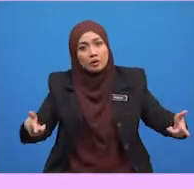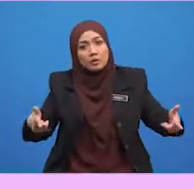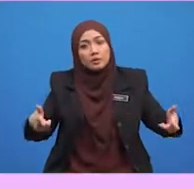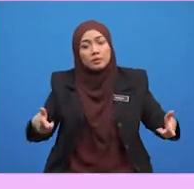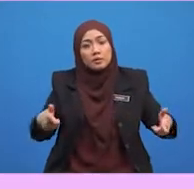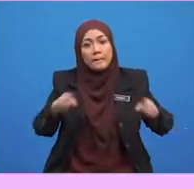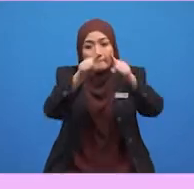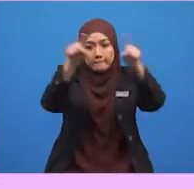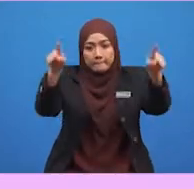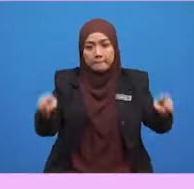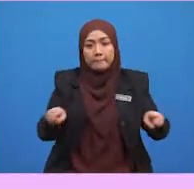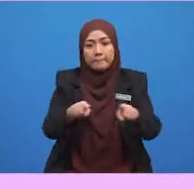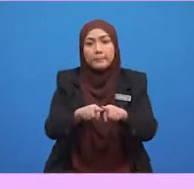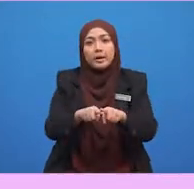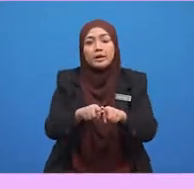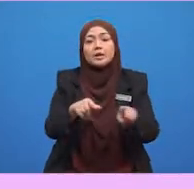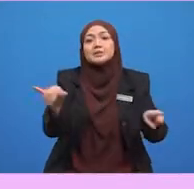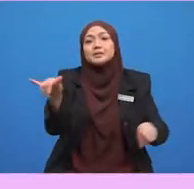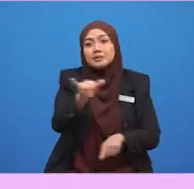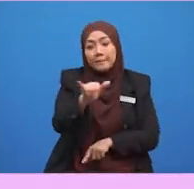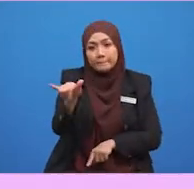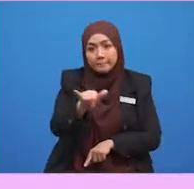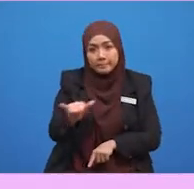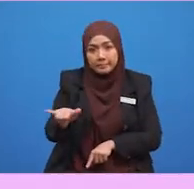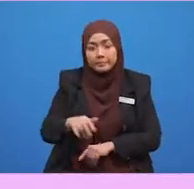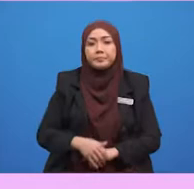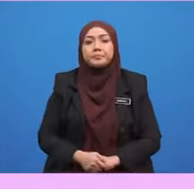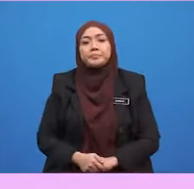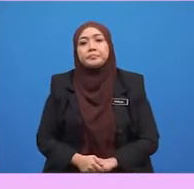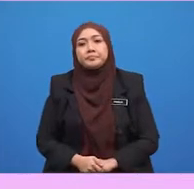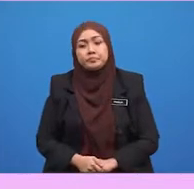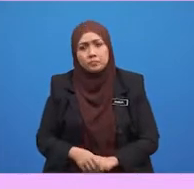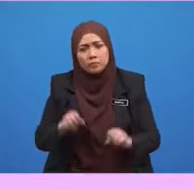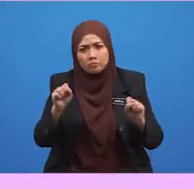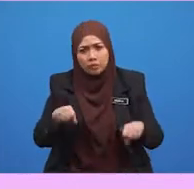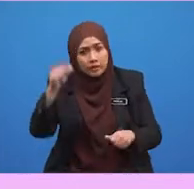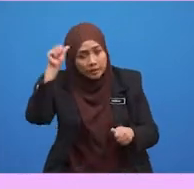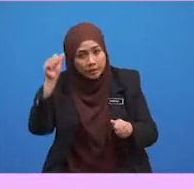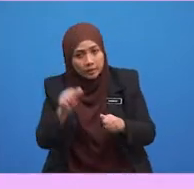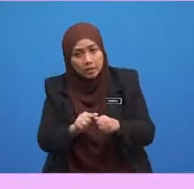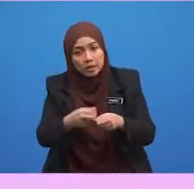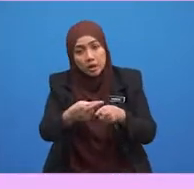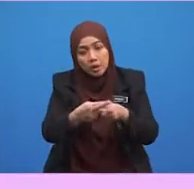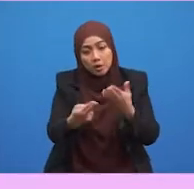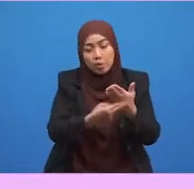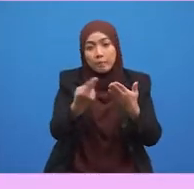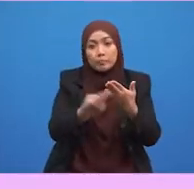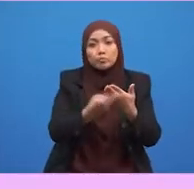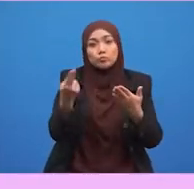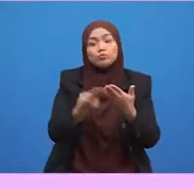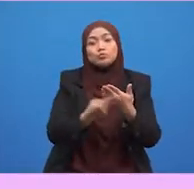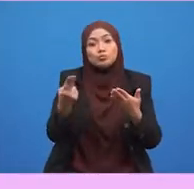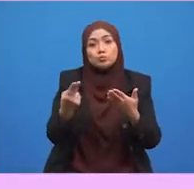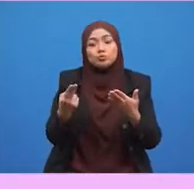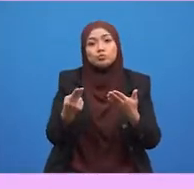selari. Sudah tentu murid-murid masih ingat rumus luas segi empat tepat, bukan?